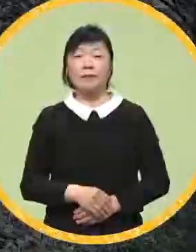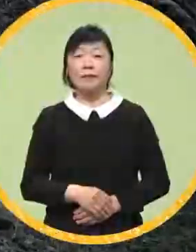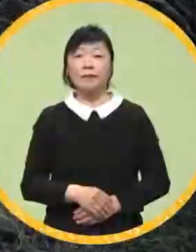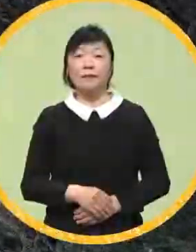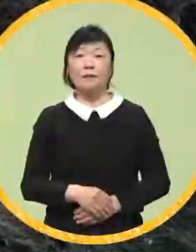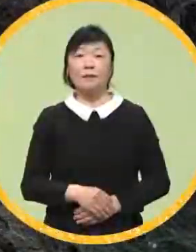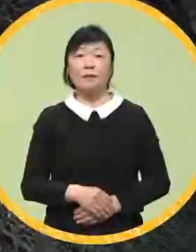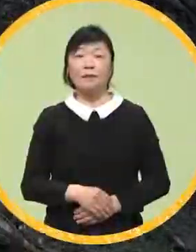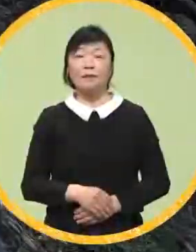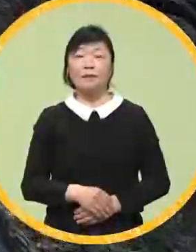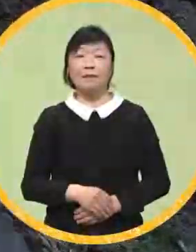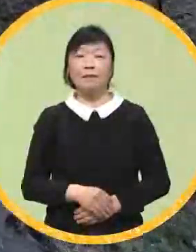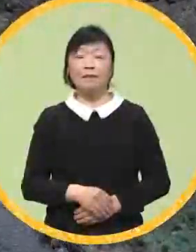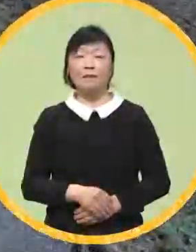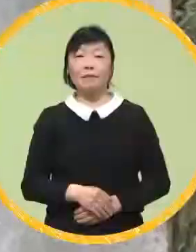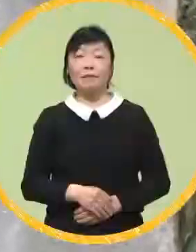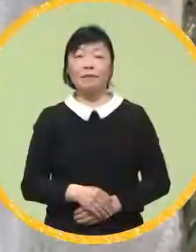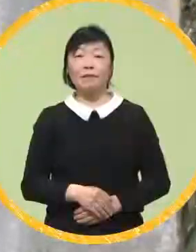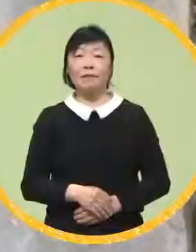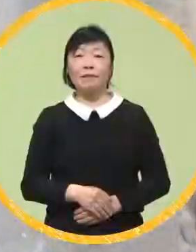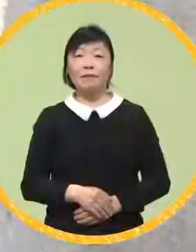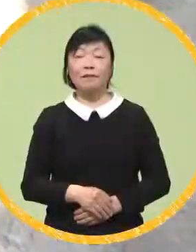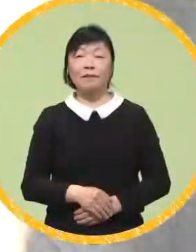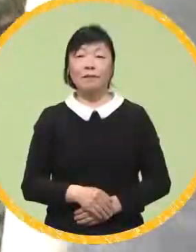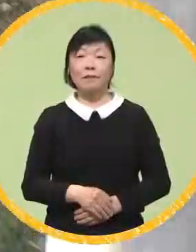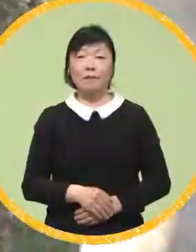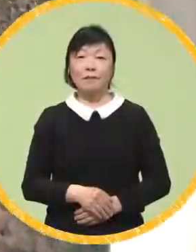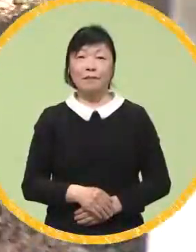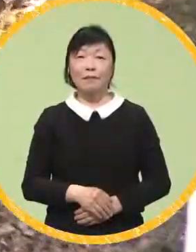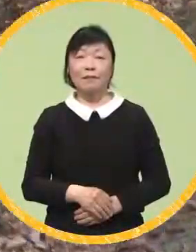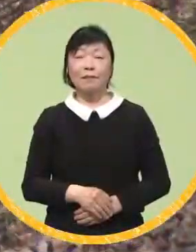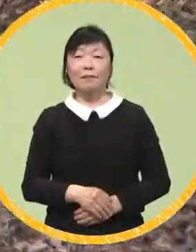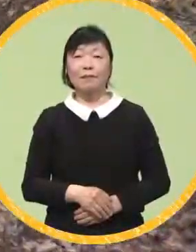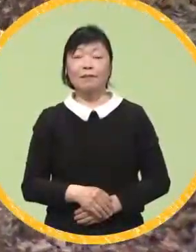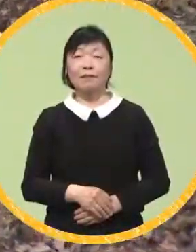はけっこうすごいふーん